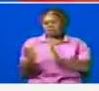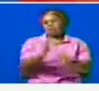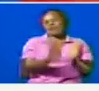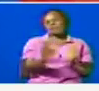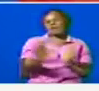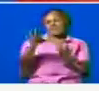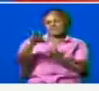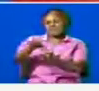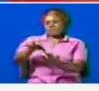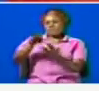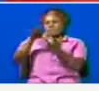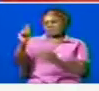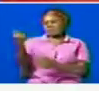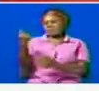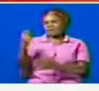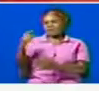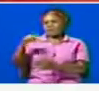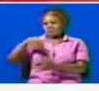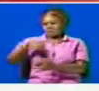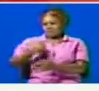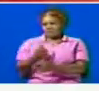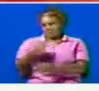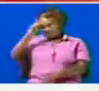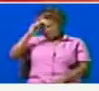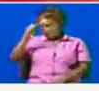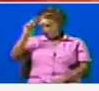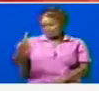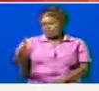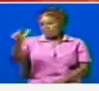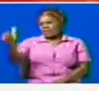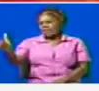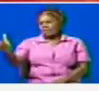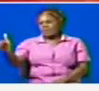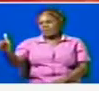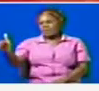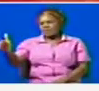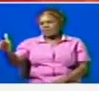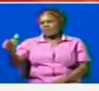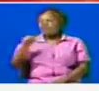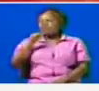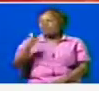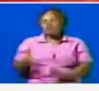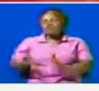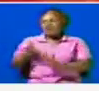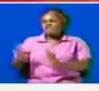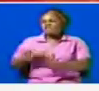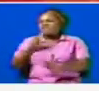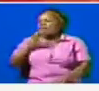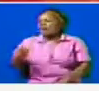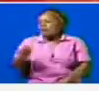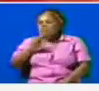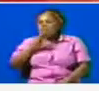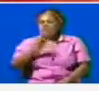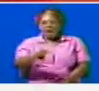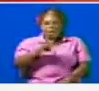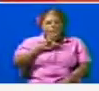Na sana sana wa Kenya tuwe ni watu wenye kuheshimiana na tusiwe ni wepesi wa kutusi